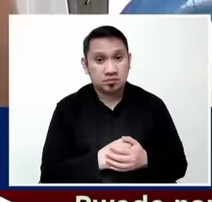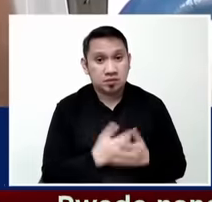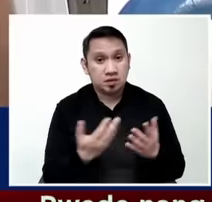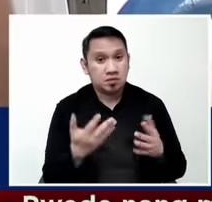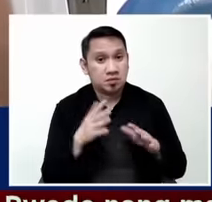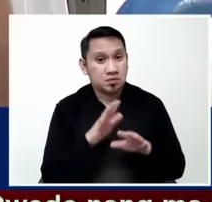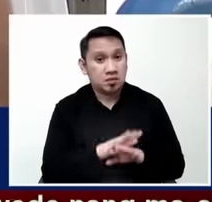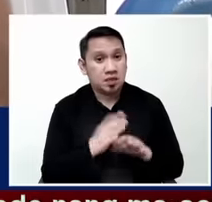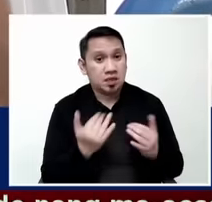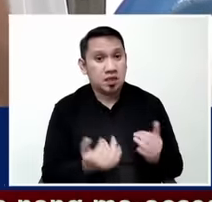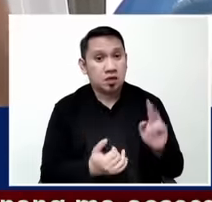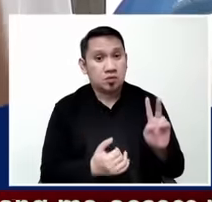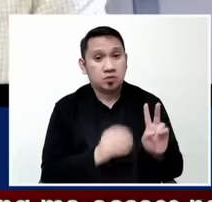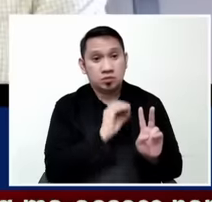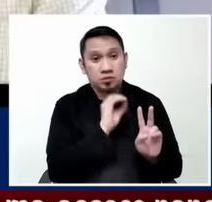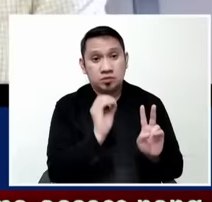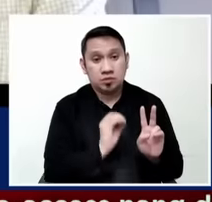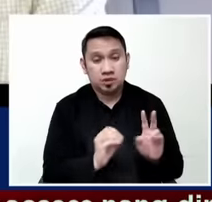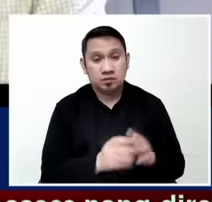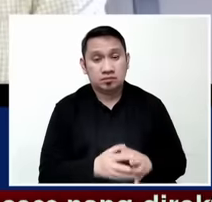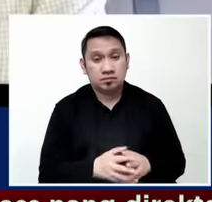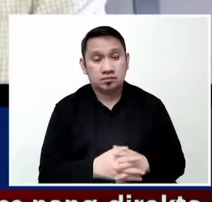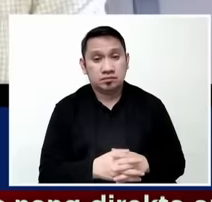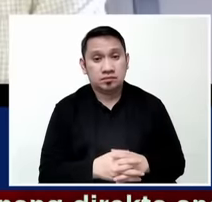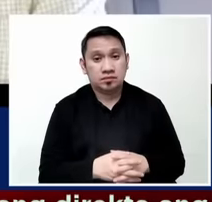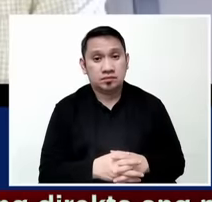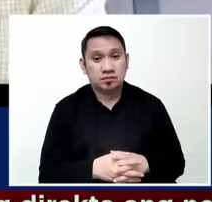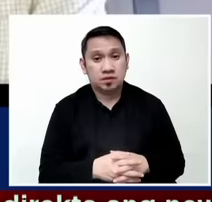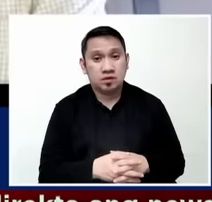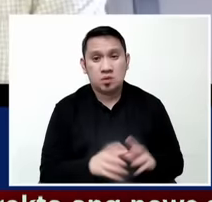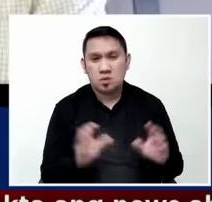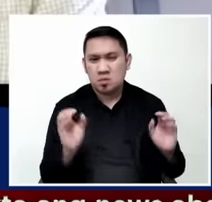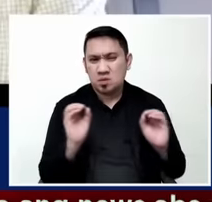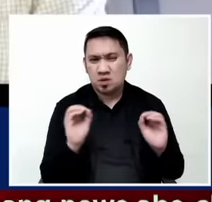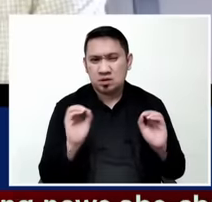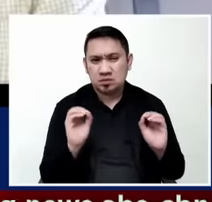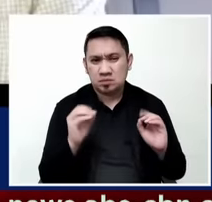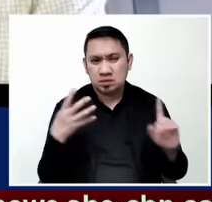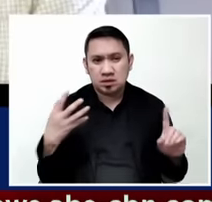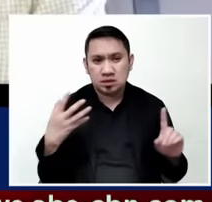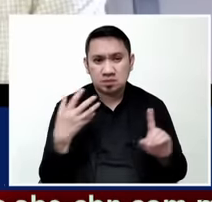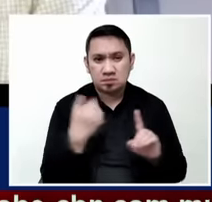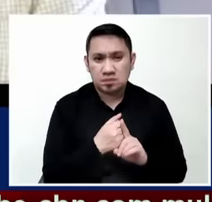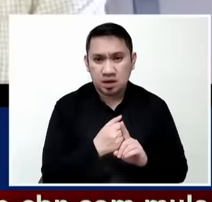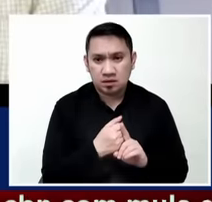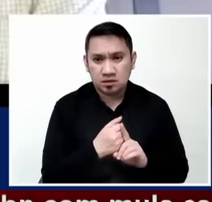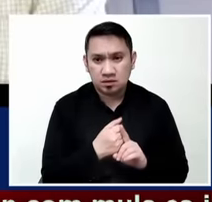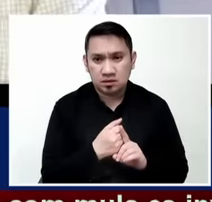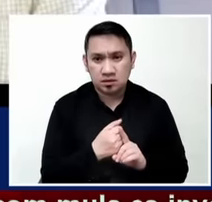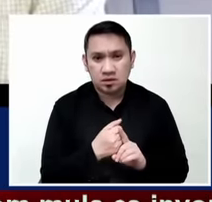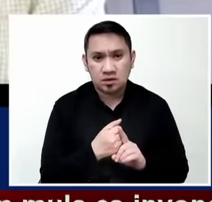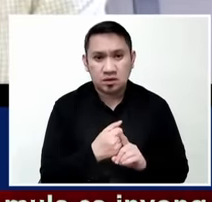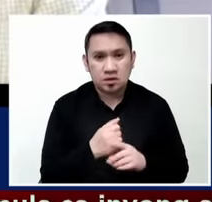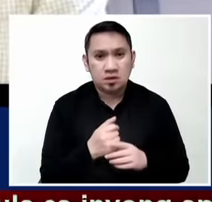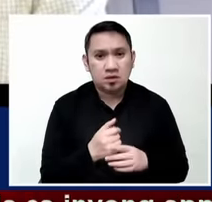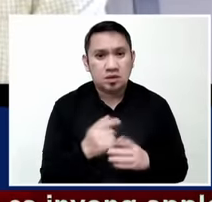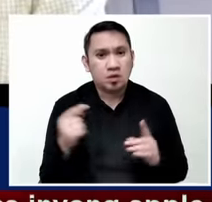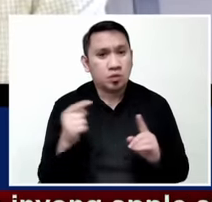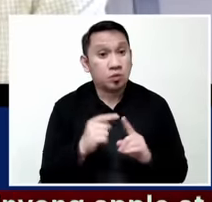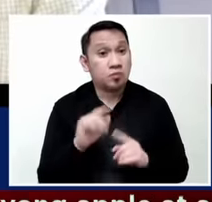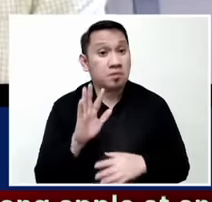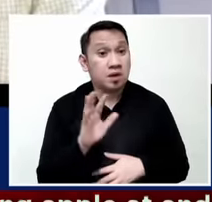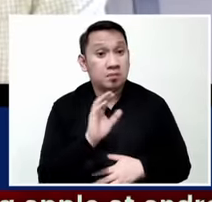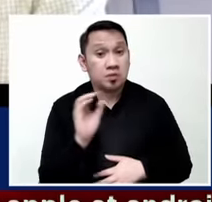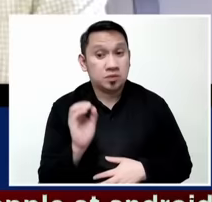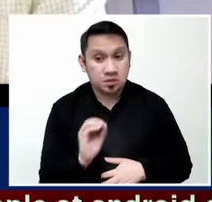sa kasalukuyang 2%. Wala hong critical impact ang up to 5% ha